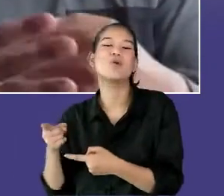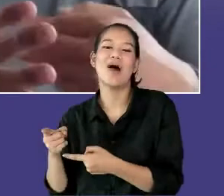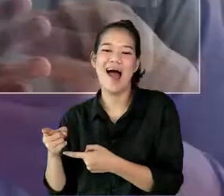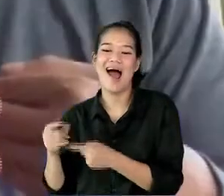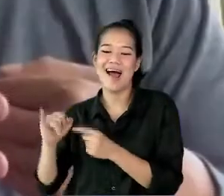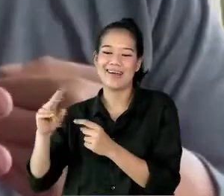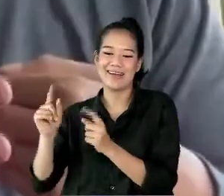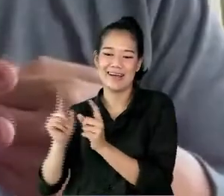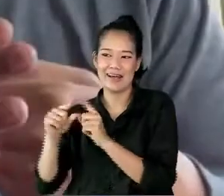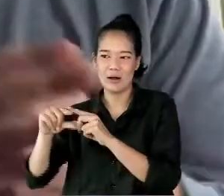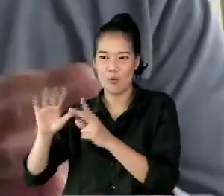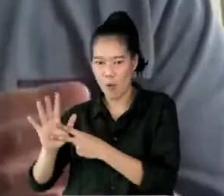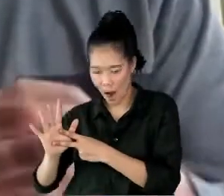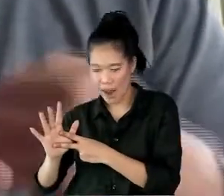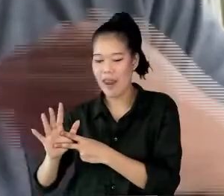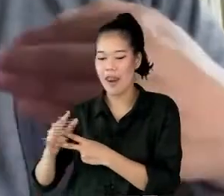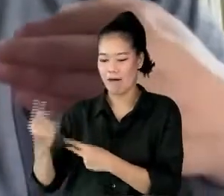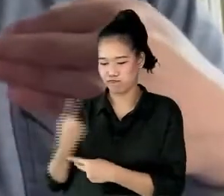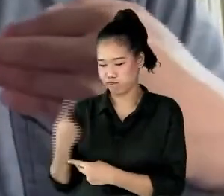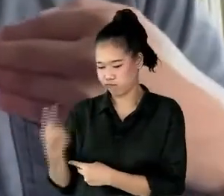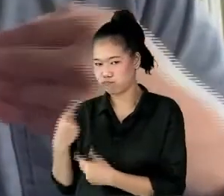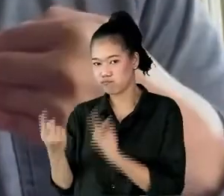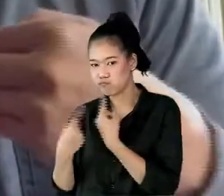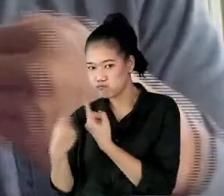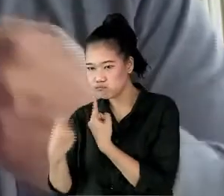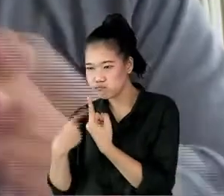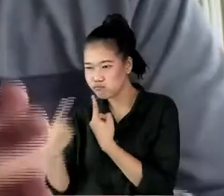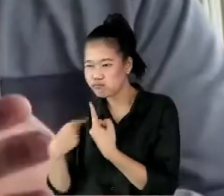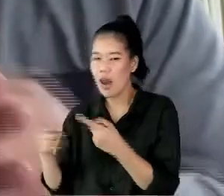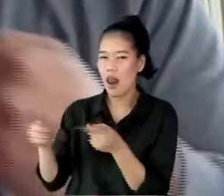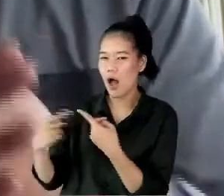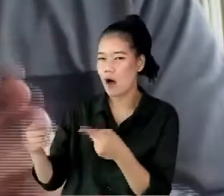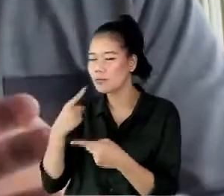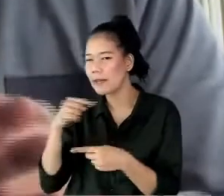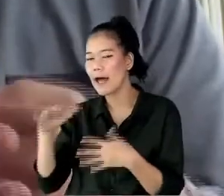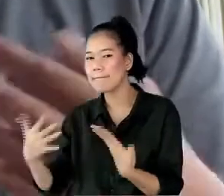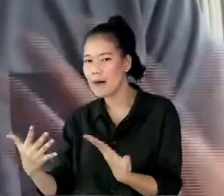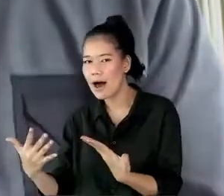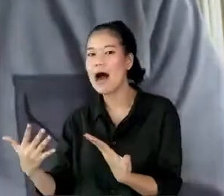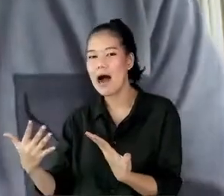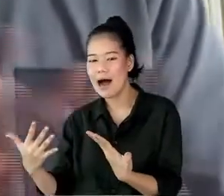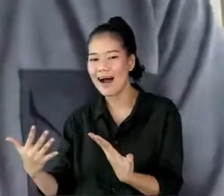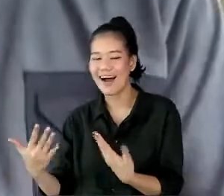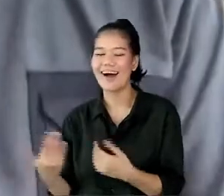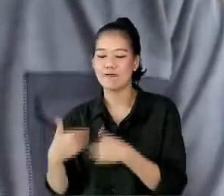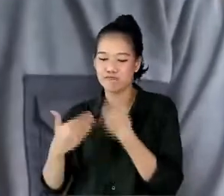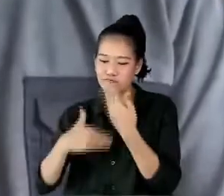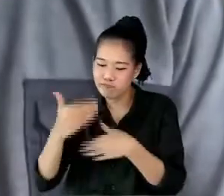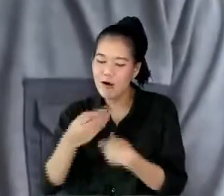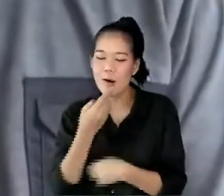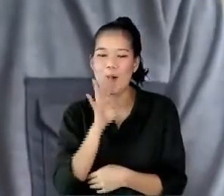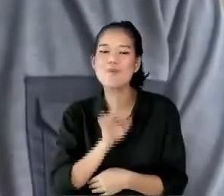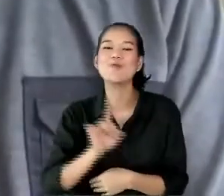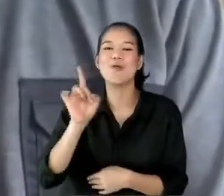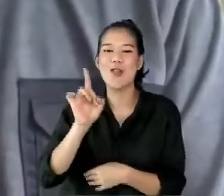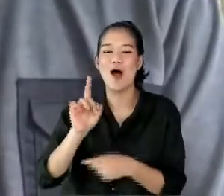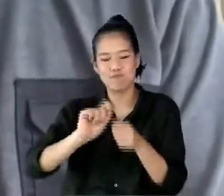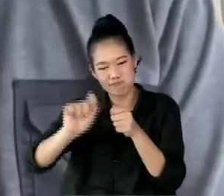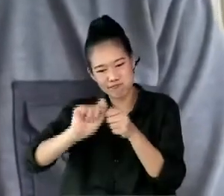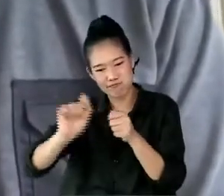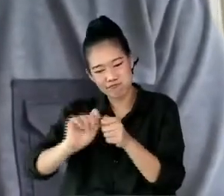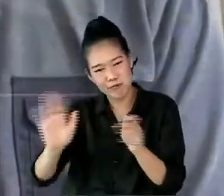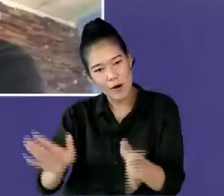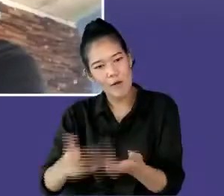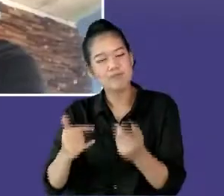Irwan sama aku diskusi untuk musiknya seperti apa. Nah alhamdulillah kita bisa bikin sesuatu